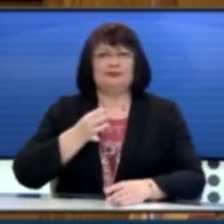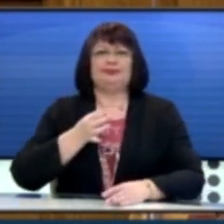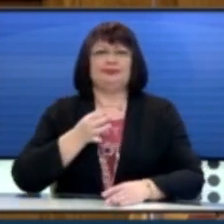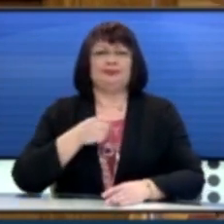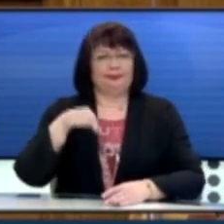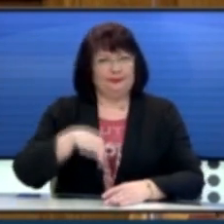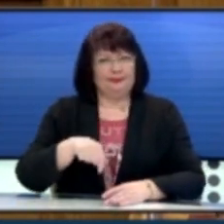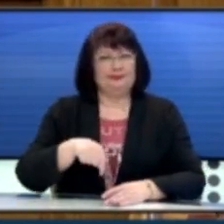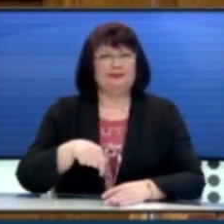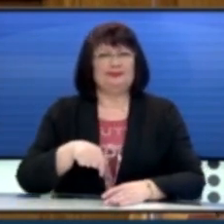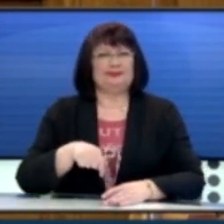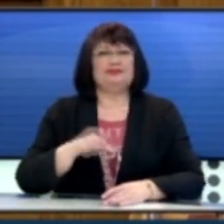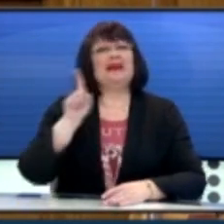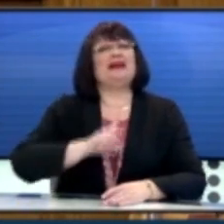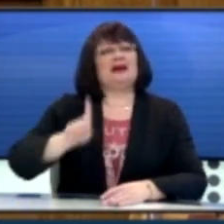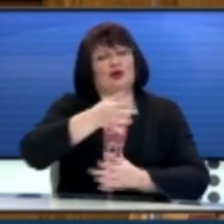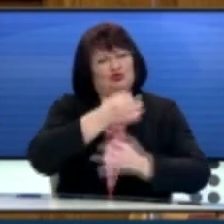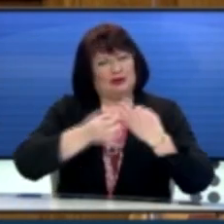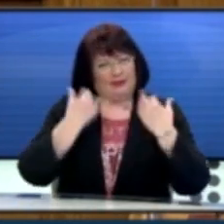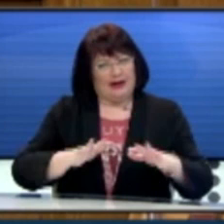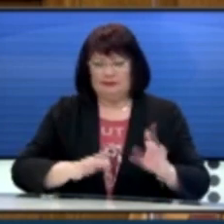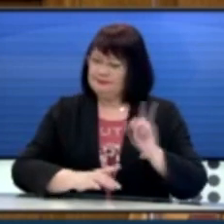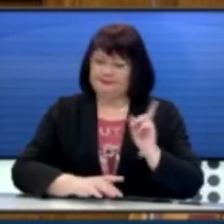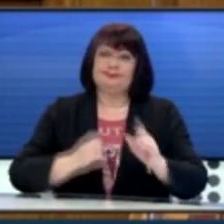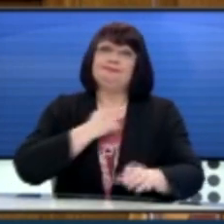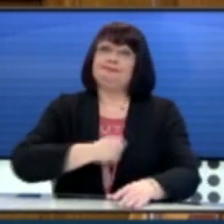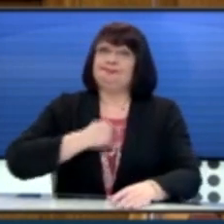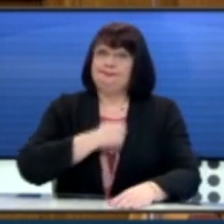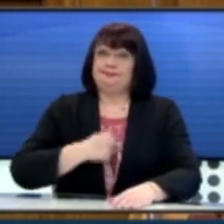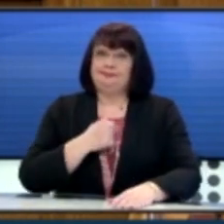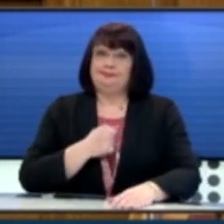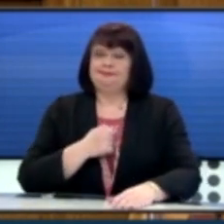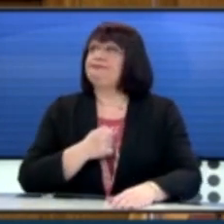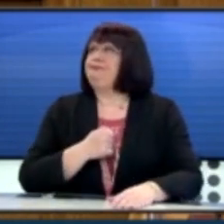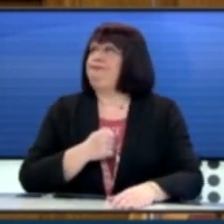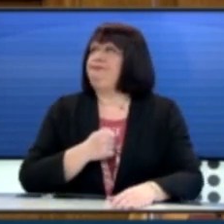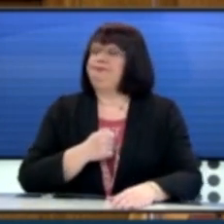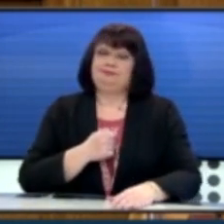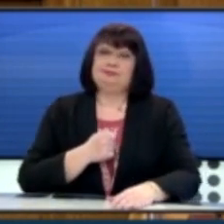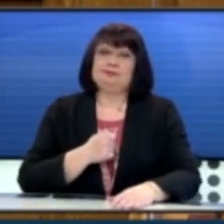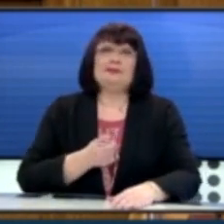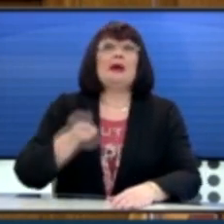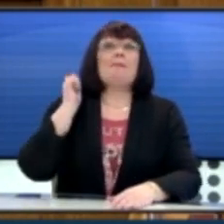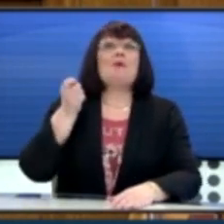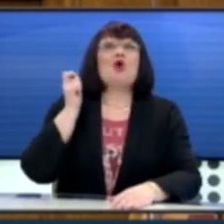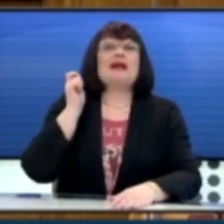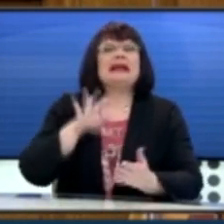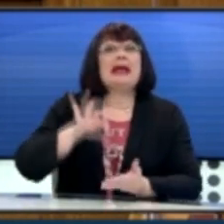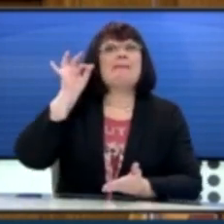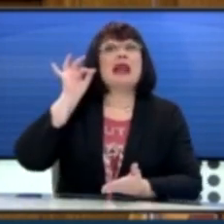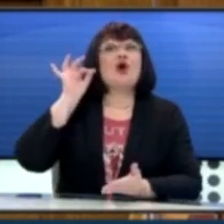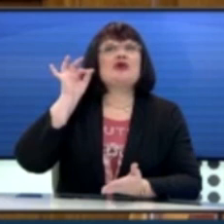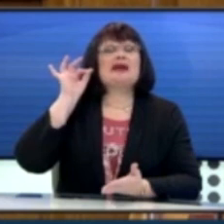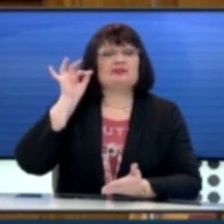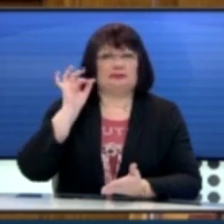και σήμερα το είπε και ο κύριος Μητσοτάκης. Δυστυχώς ήταν και είναι πολιτική επιλογή της